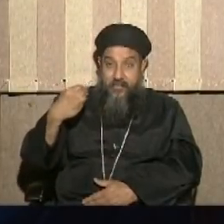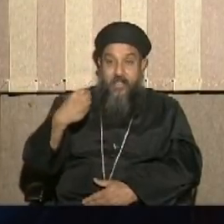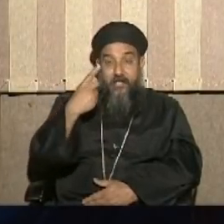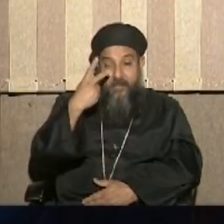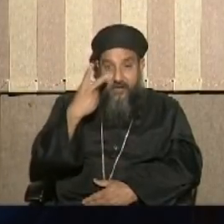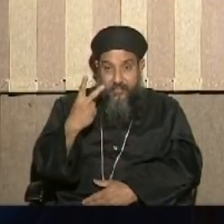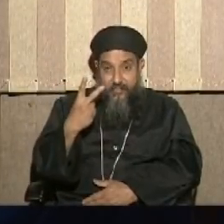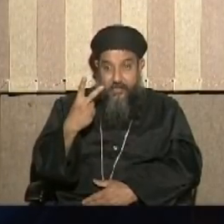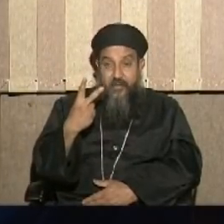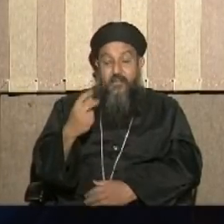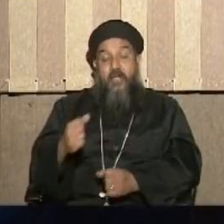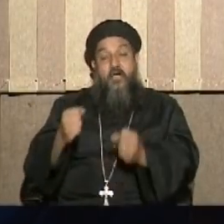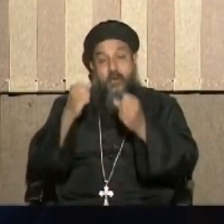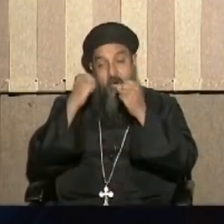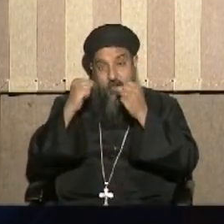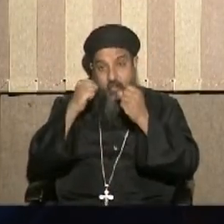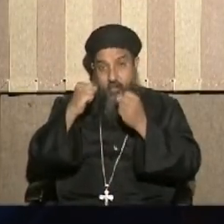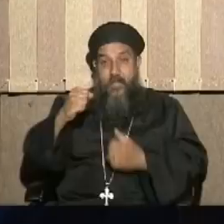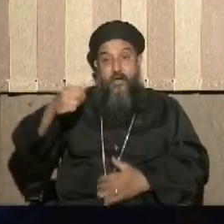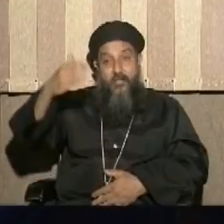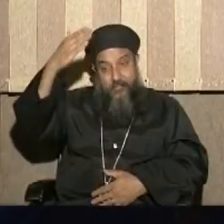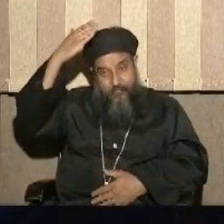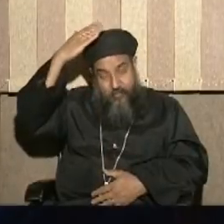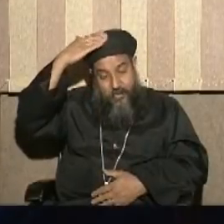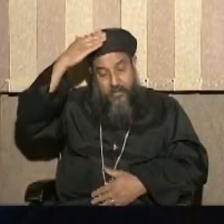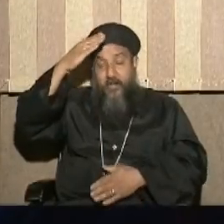نعمة وقدرة عجيبة على الطاعة